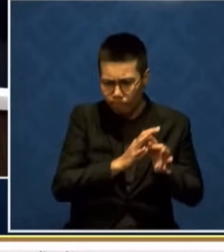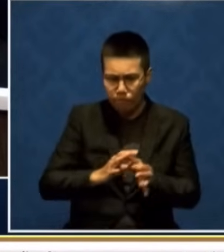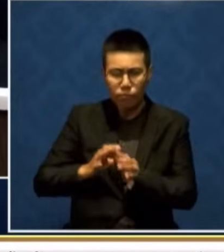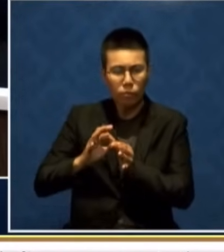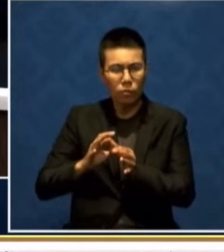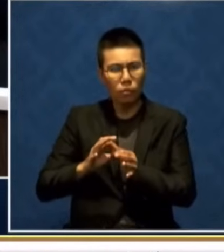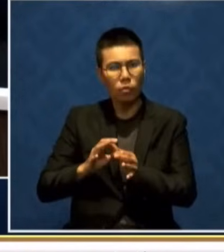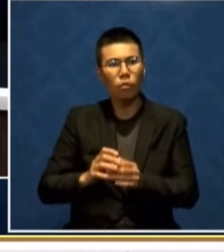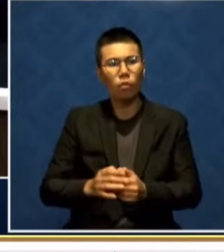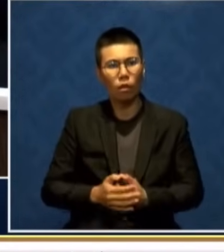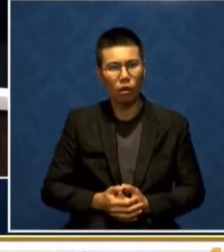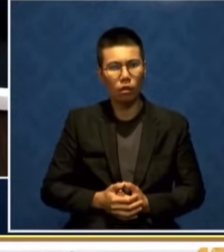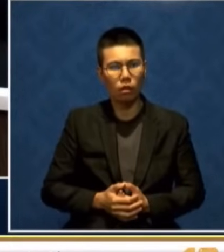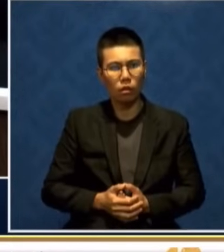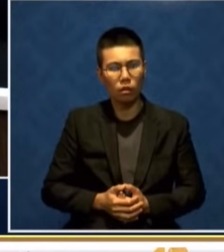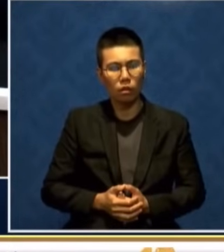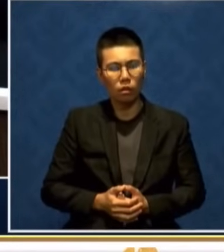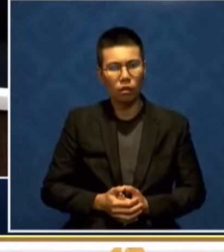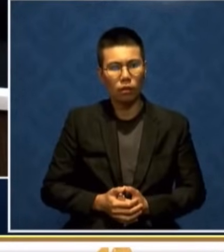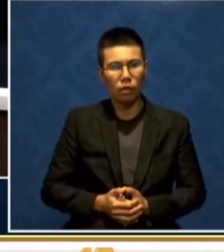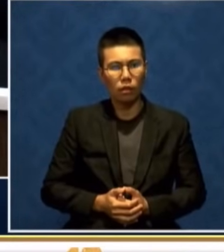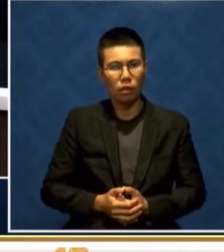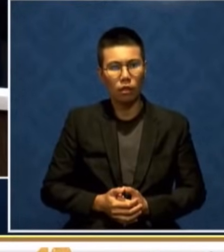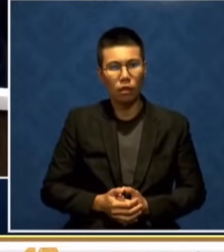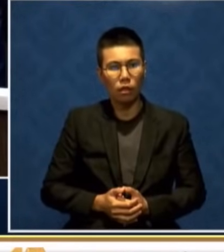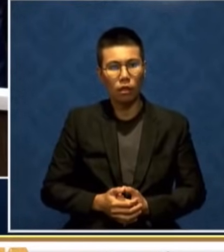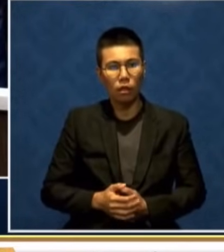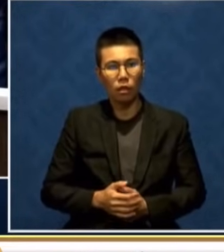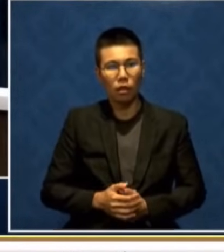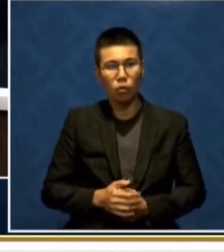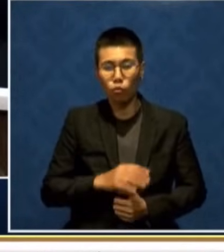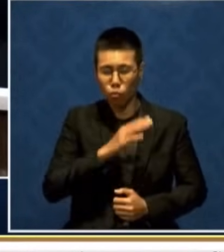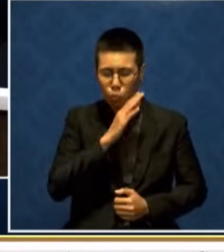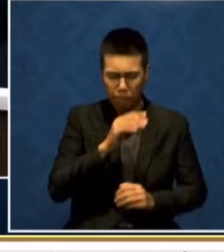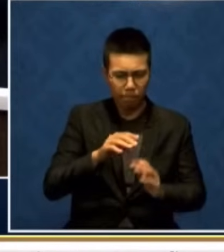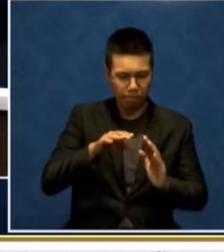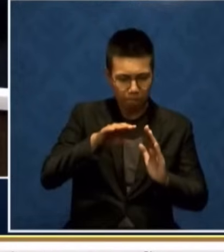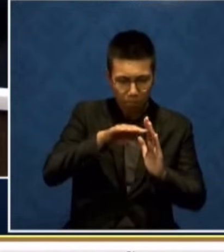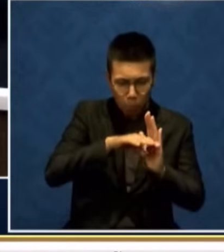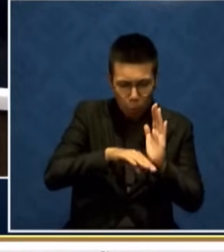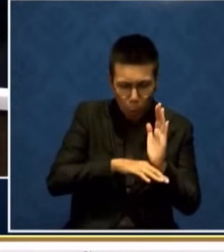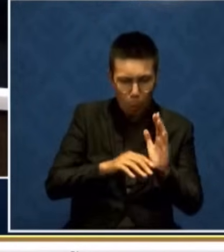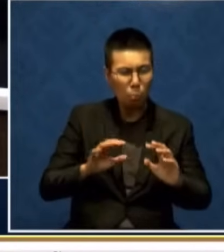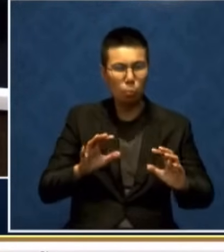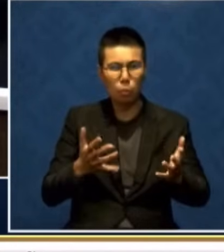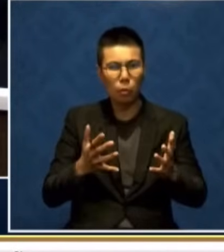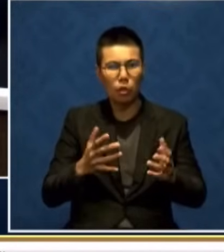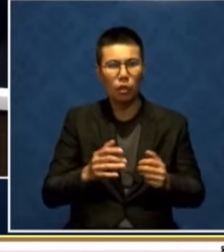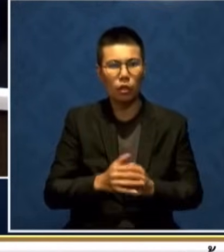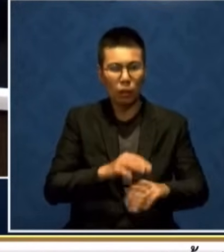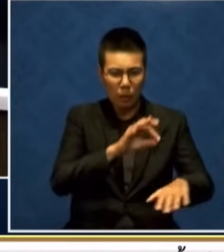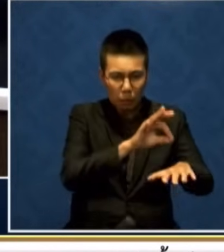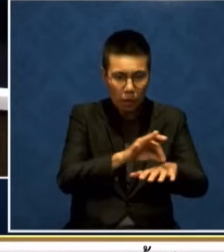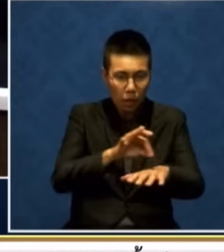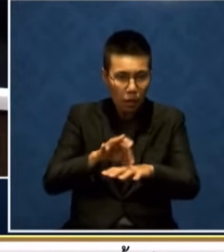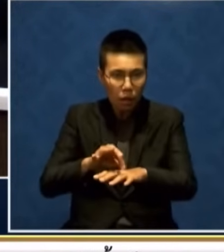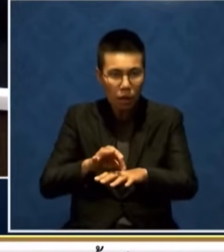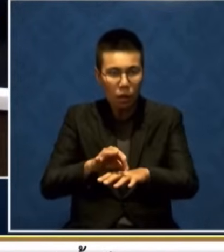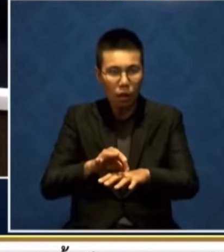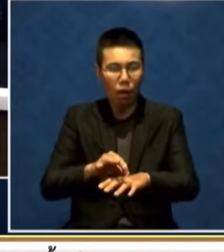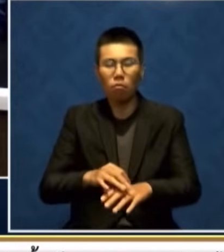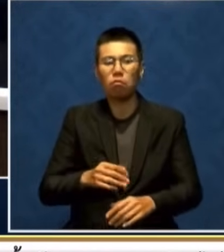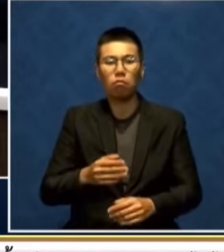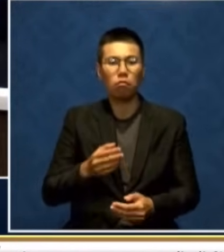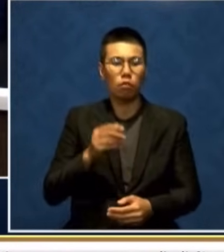คือเท่าไหร่ถ้าเราไม่มีกระบวนการแบบนี้เราไม่มีทางครับที่จะทำให้ตำรวจเลิกรับส่วย